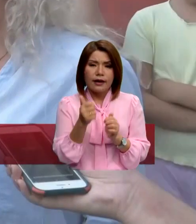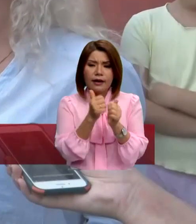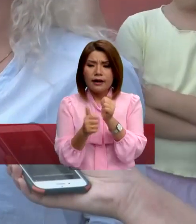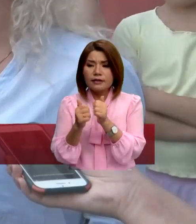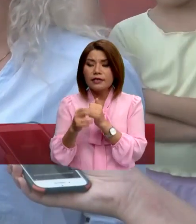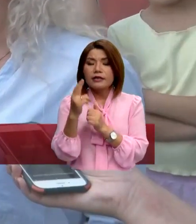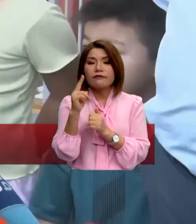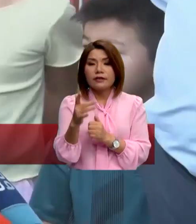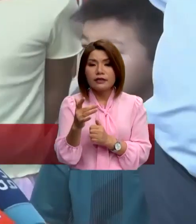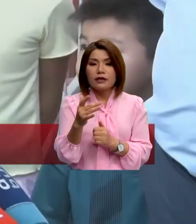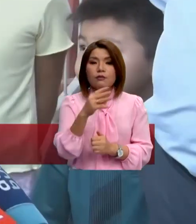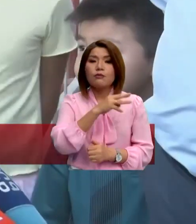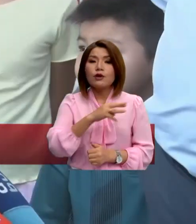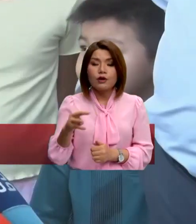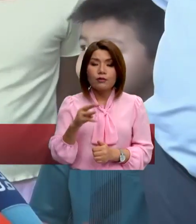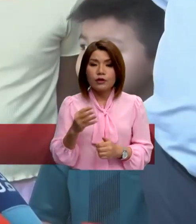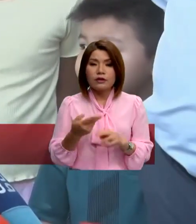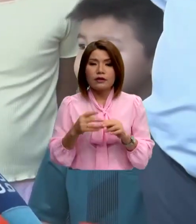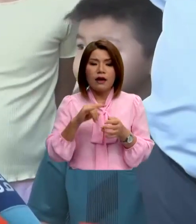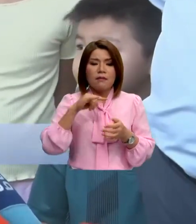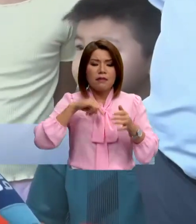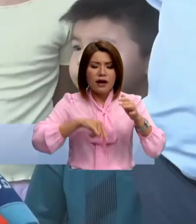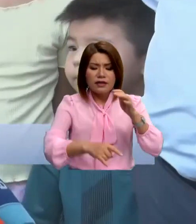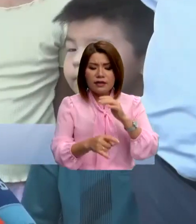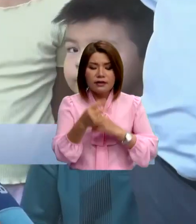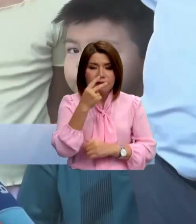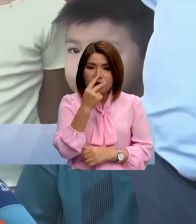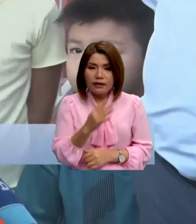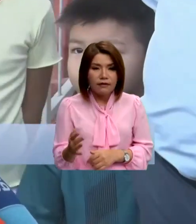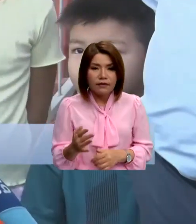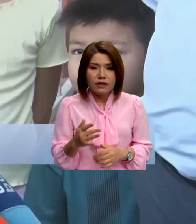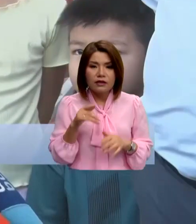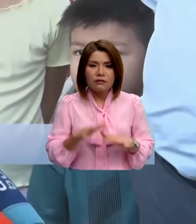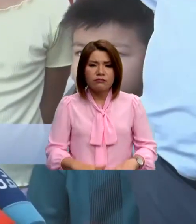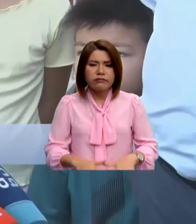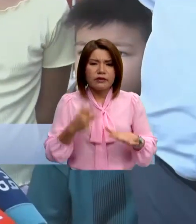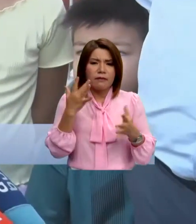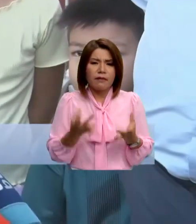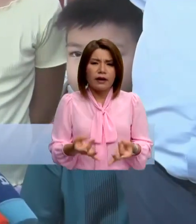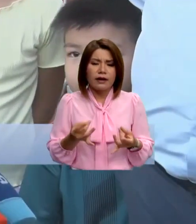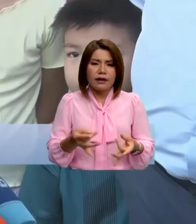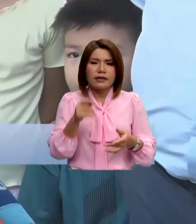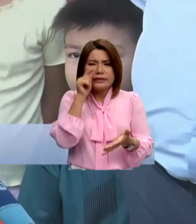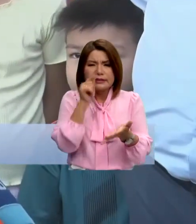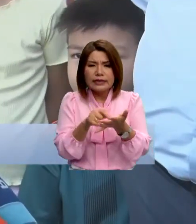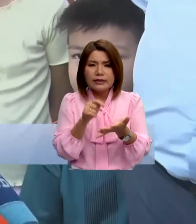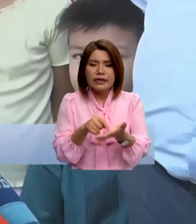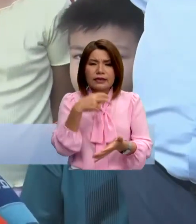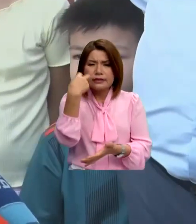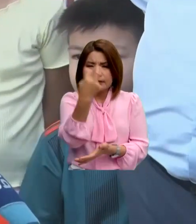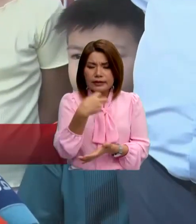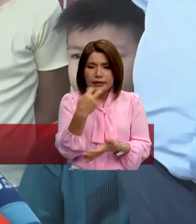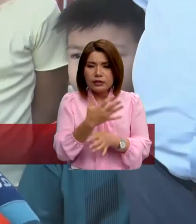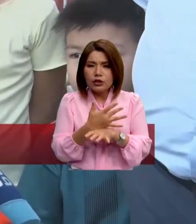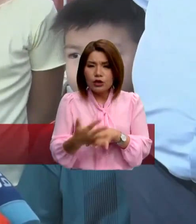квартирден миллион-миллионнан. Подвал деген ешқандай шеге көрген жоқ айналай. Шалқыған су, маса, істеген масқара.